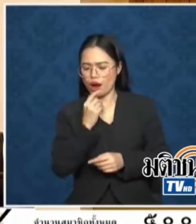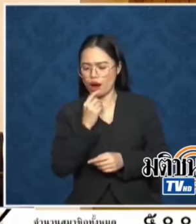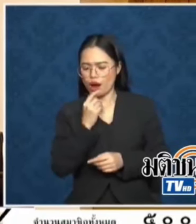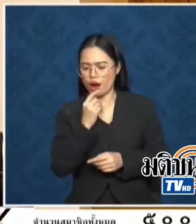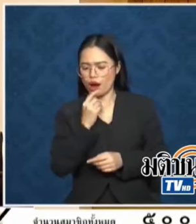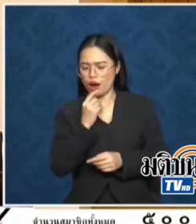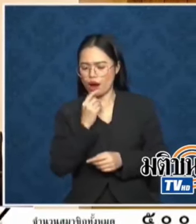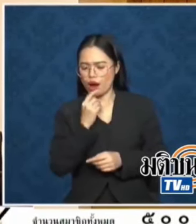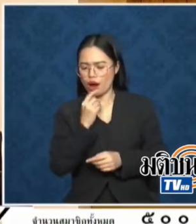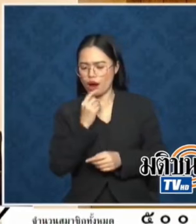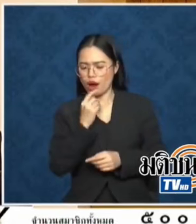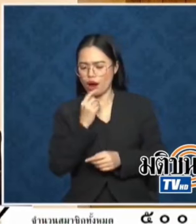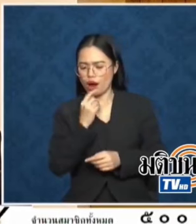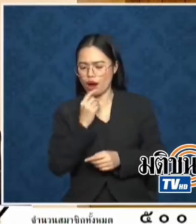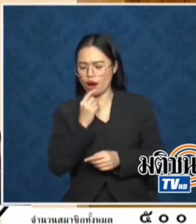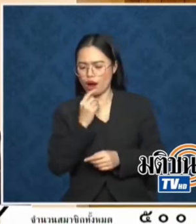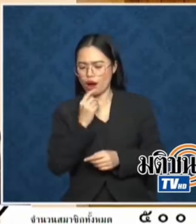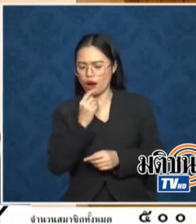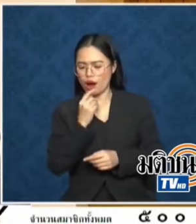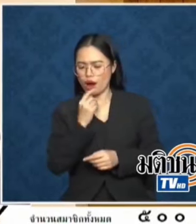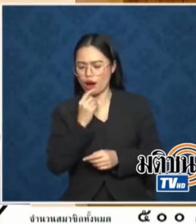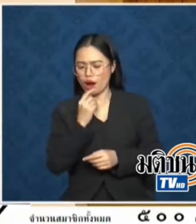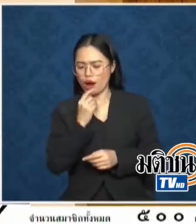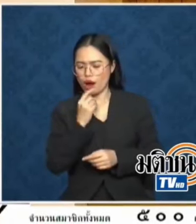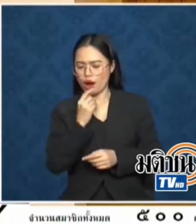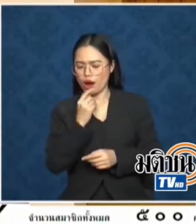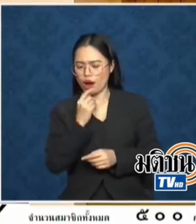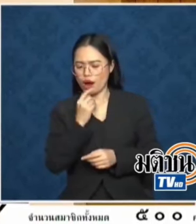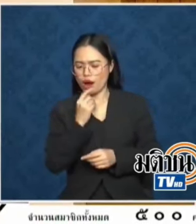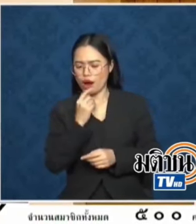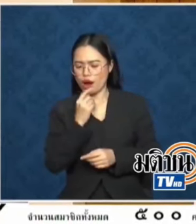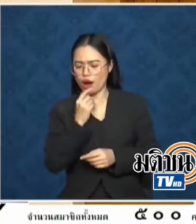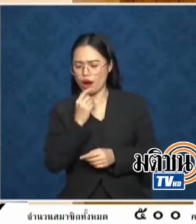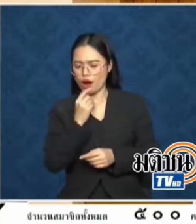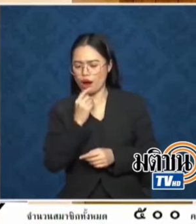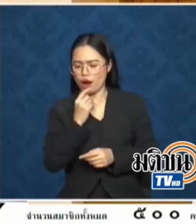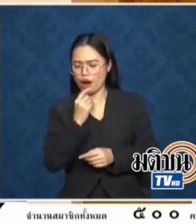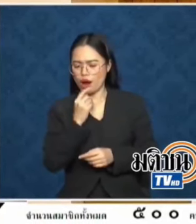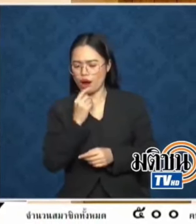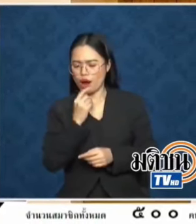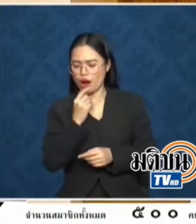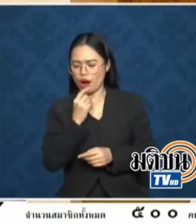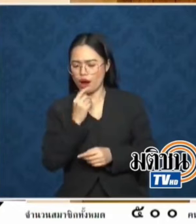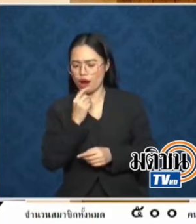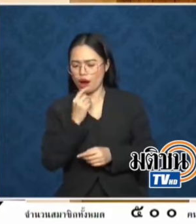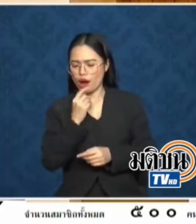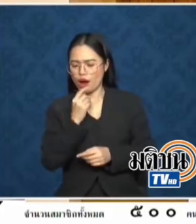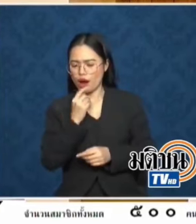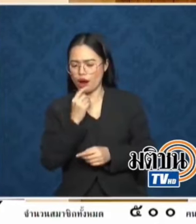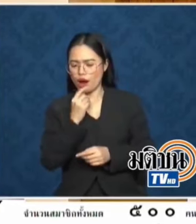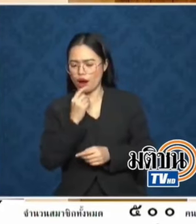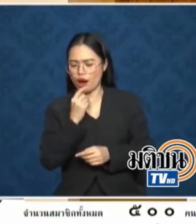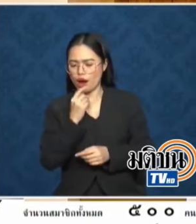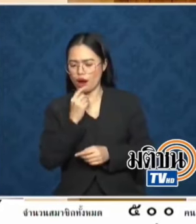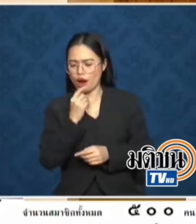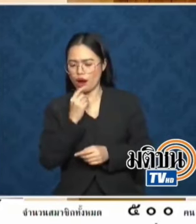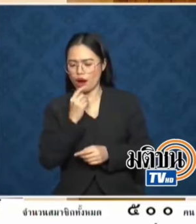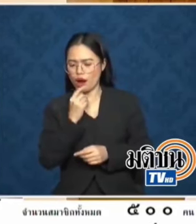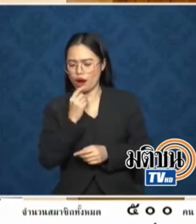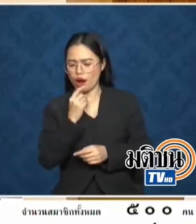กี้มันก็จะพาดพิงหลายท่านนะครับแล้วก็ผมเห็นด้วยกับทางผู้ถามกระทู้นะครับเดี๋ยวฝ่ายเลข